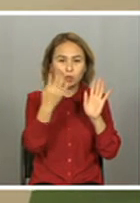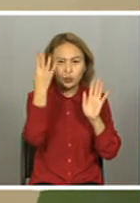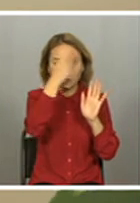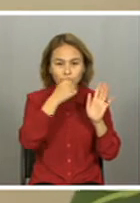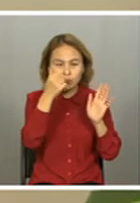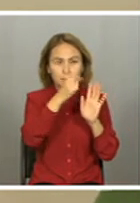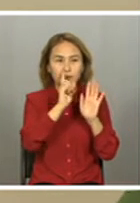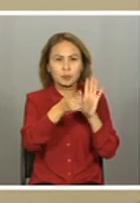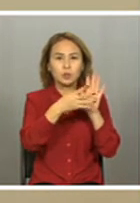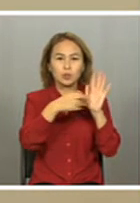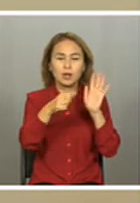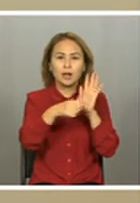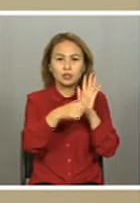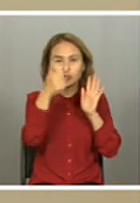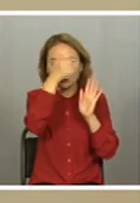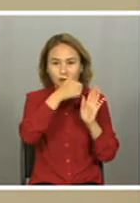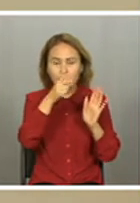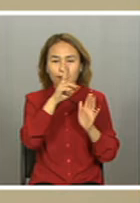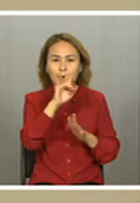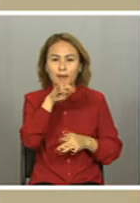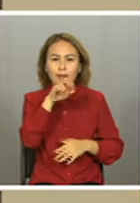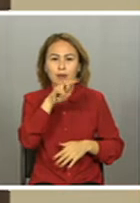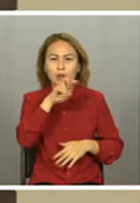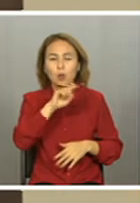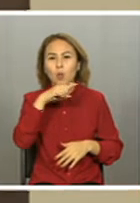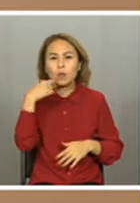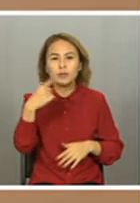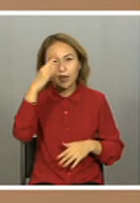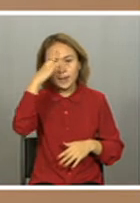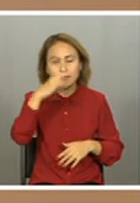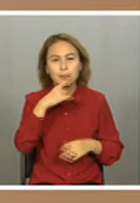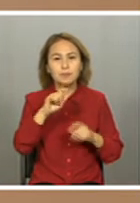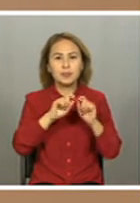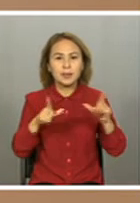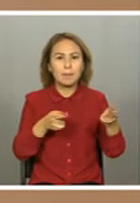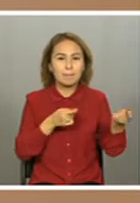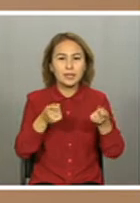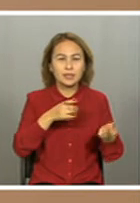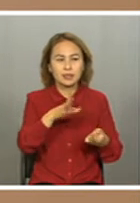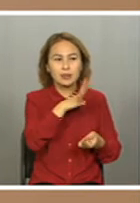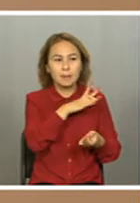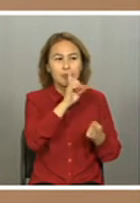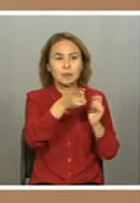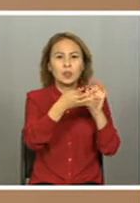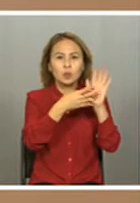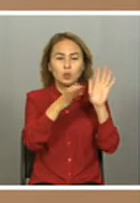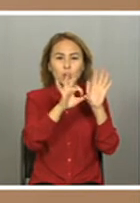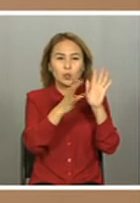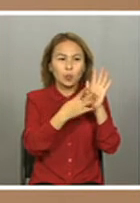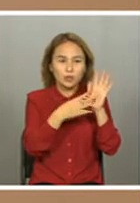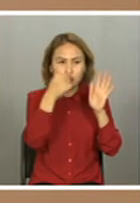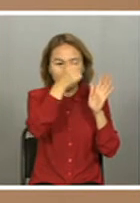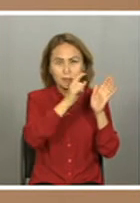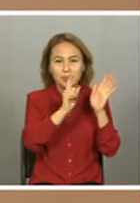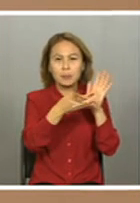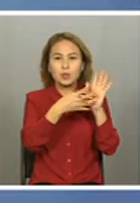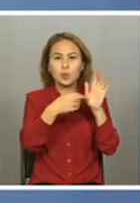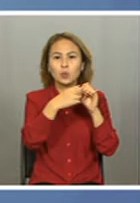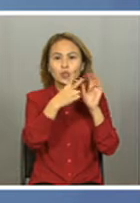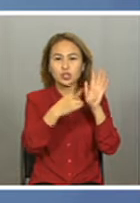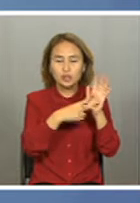1904-1906 жылдары Қарқаралыда орыс-қазақ мектебін басқарды. 1909 жылдан 1917 жылға